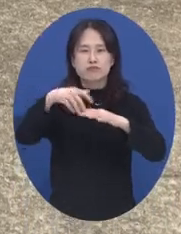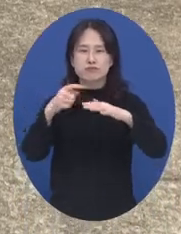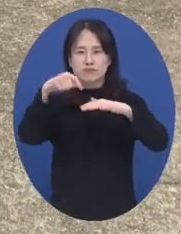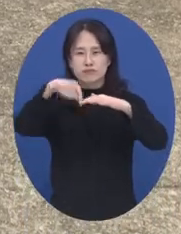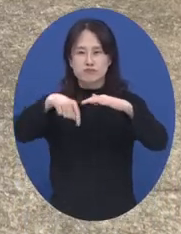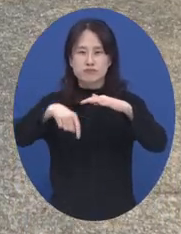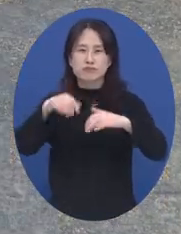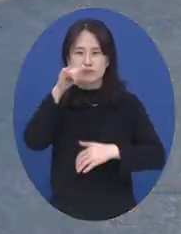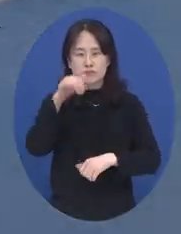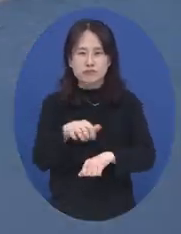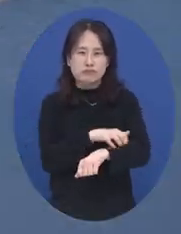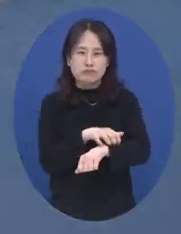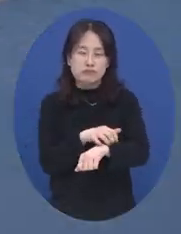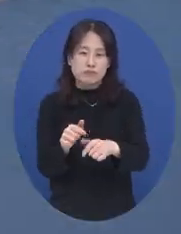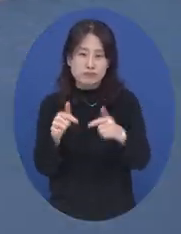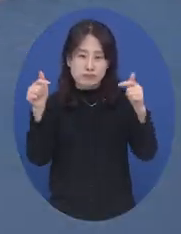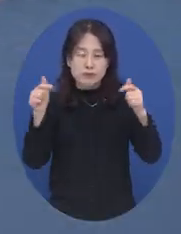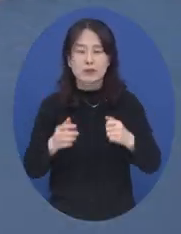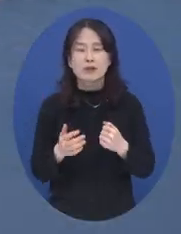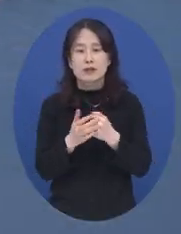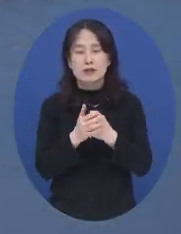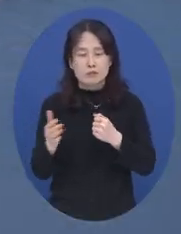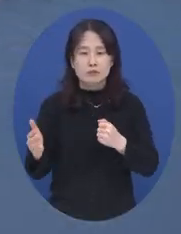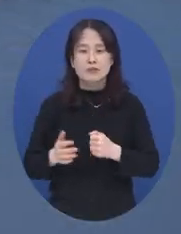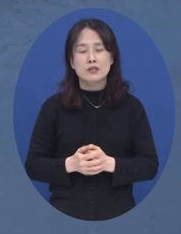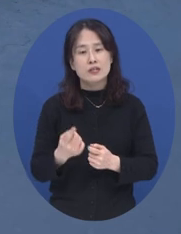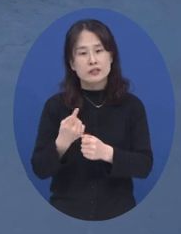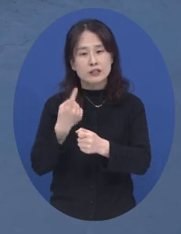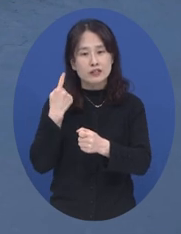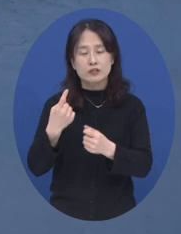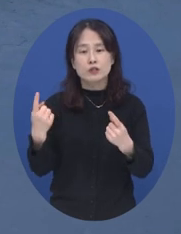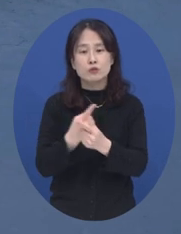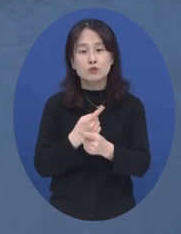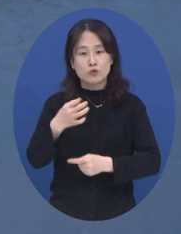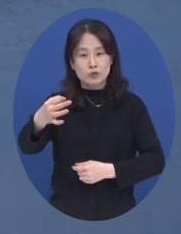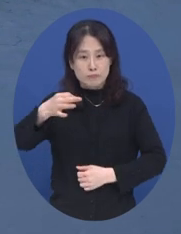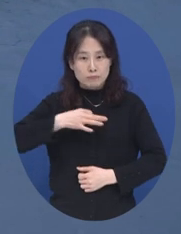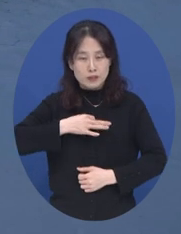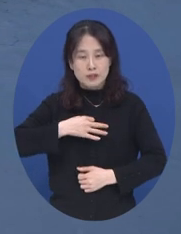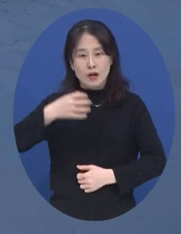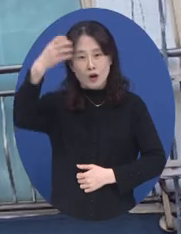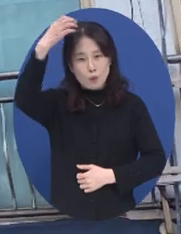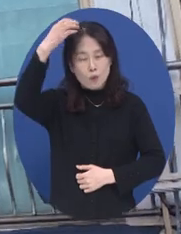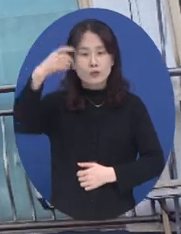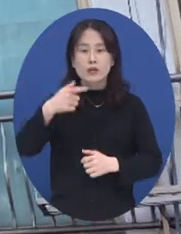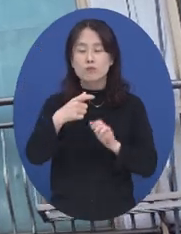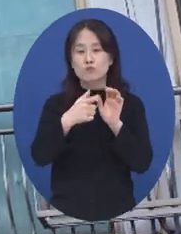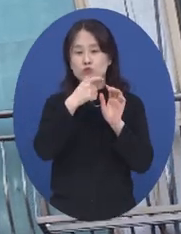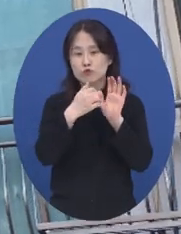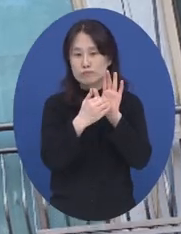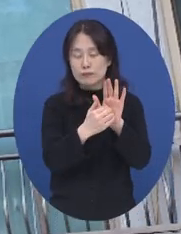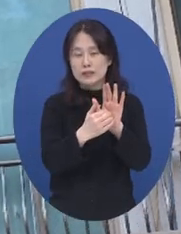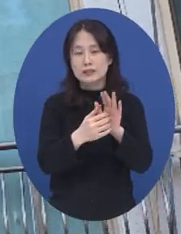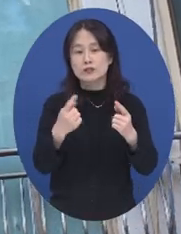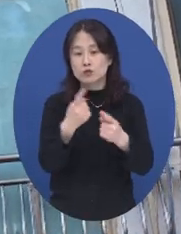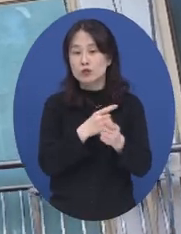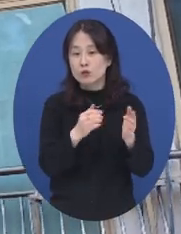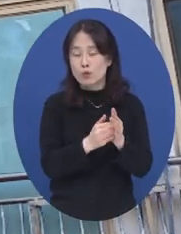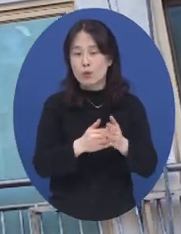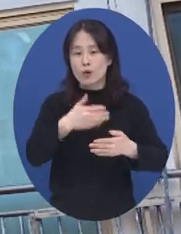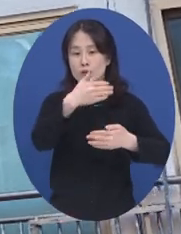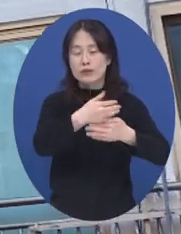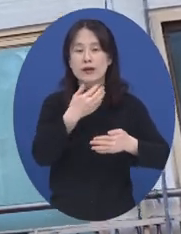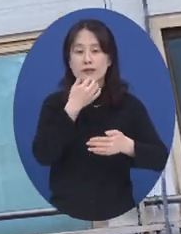이어졌습니다 그러던 중 지난해 유지보수비 를 지원받아 옥상 n 방수처리를 하고 벽면 도색을 거쳐